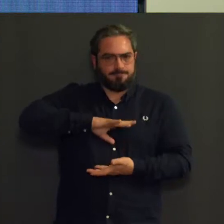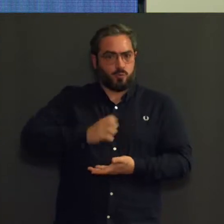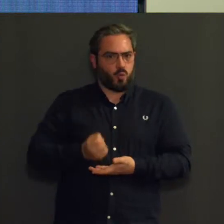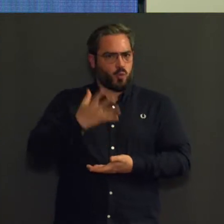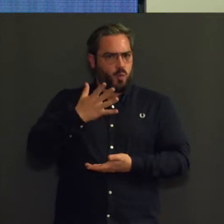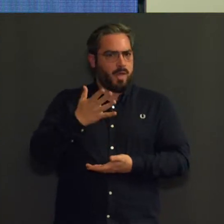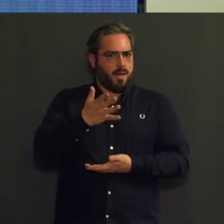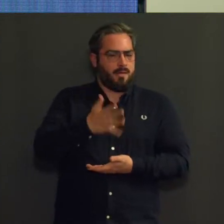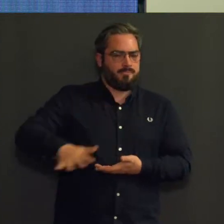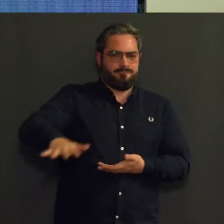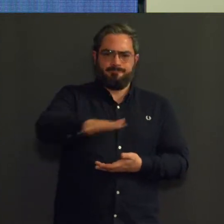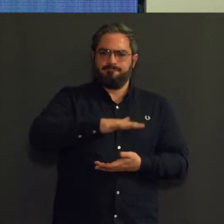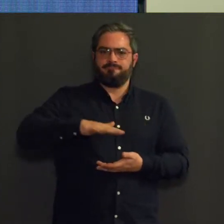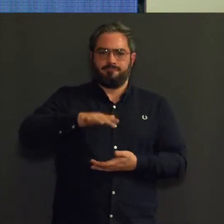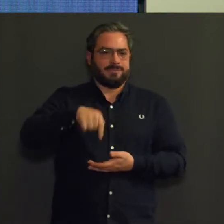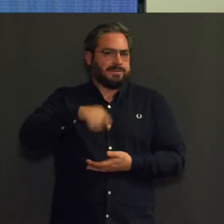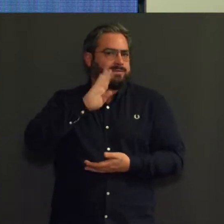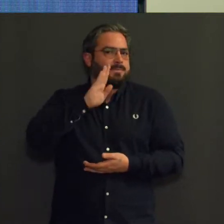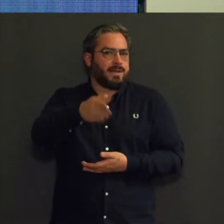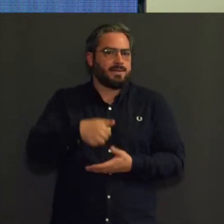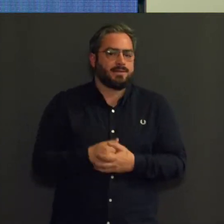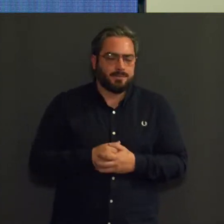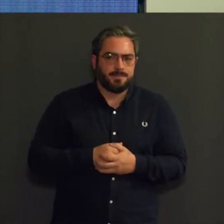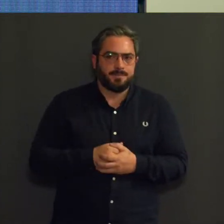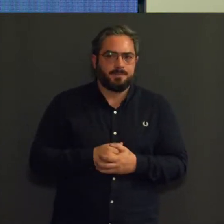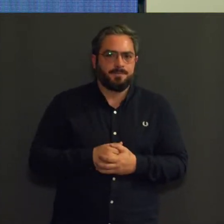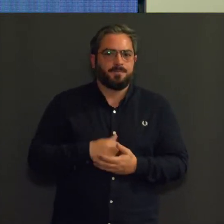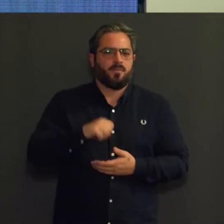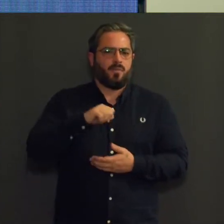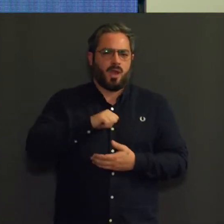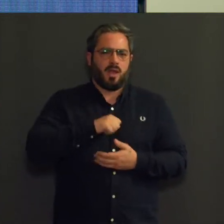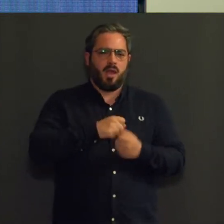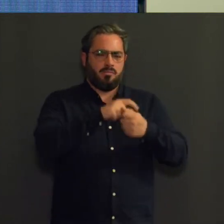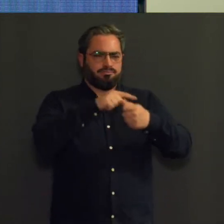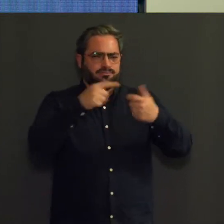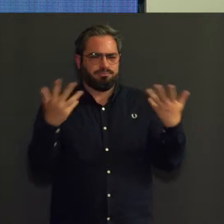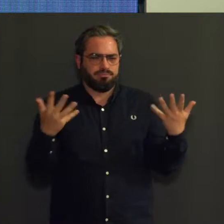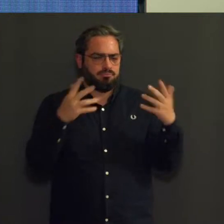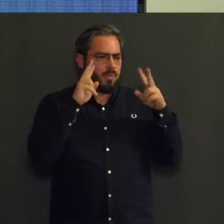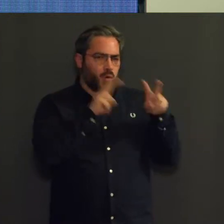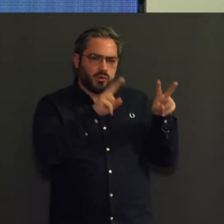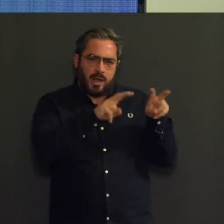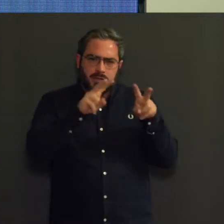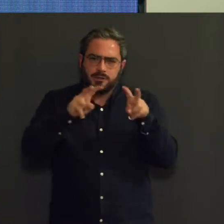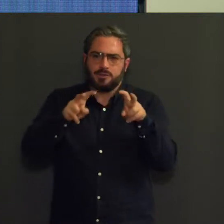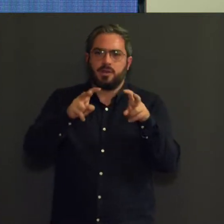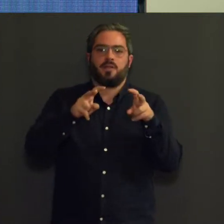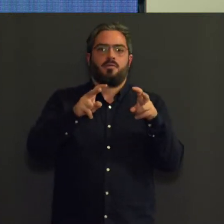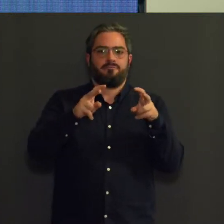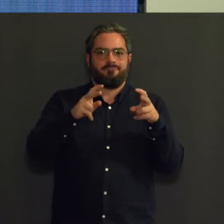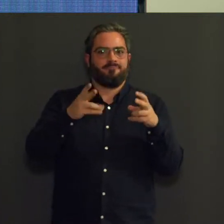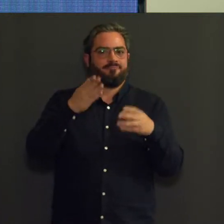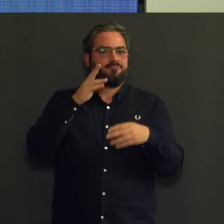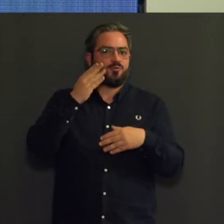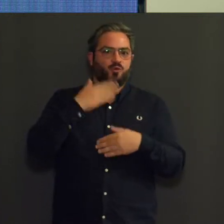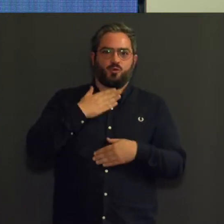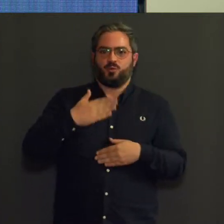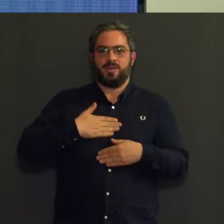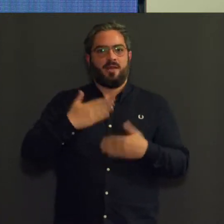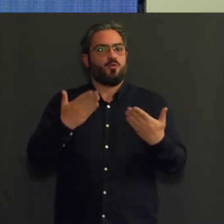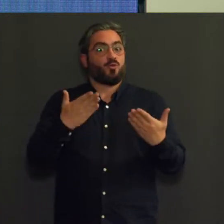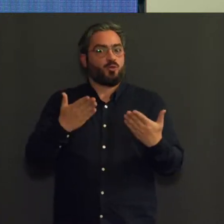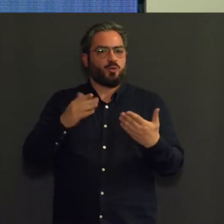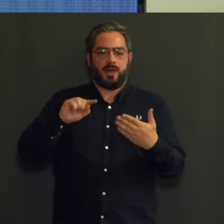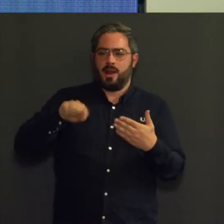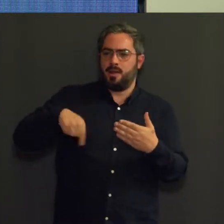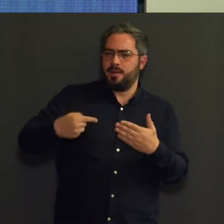anticorps présents chez les personnes en Belgique. Il y a plusieurs études sur le sujet et c'est l'occasion aujourd'hui d'avoir les dernières